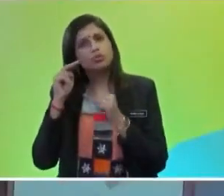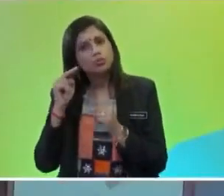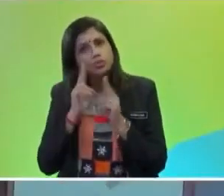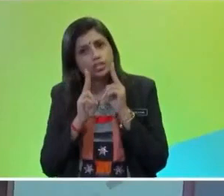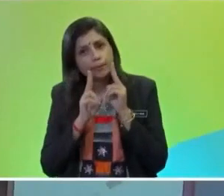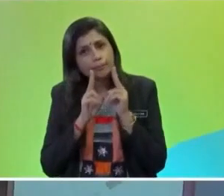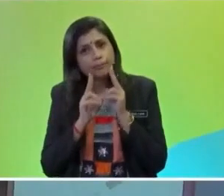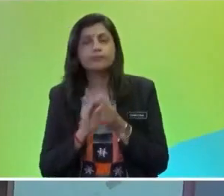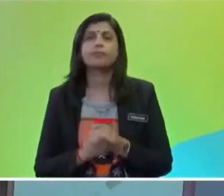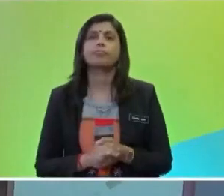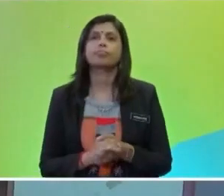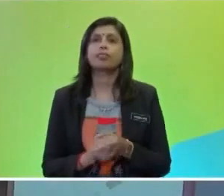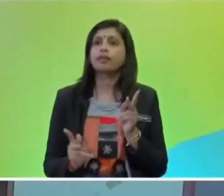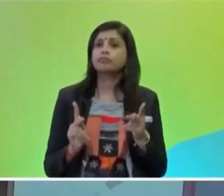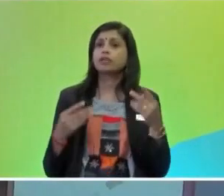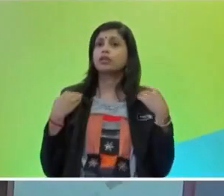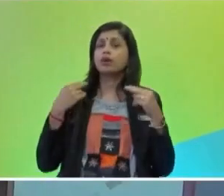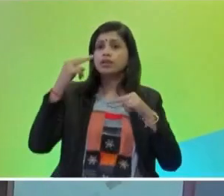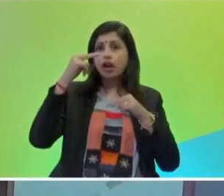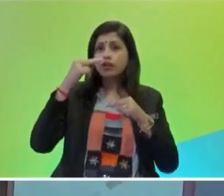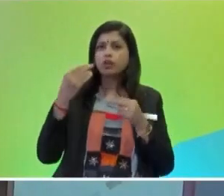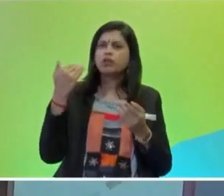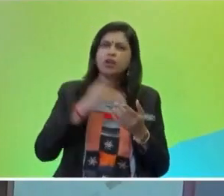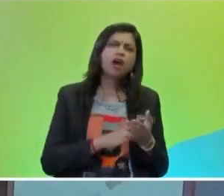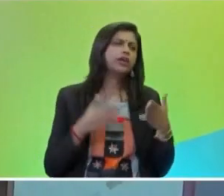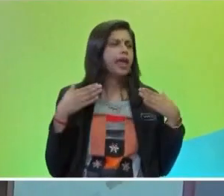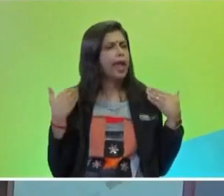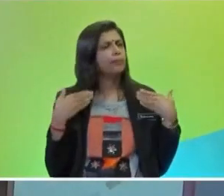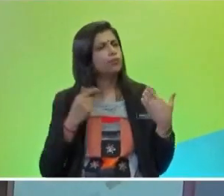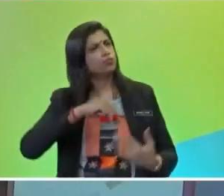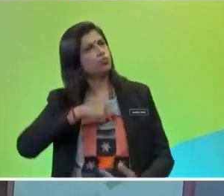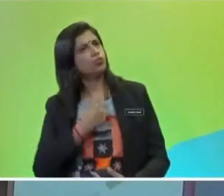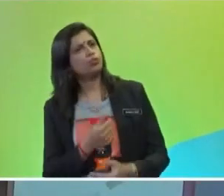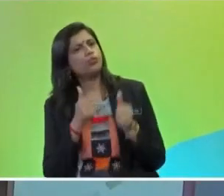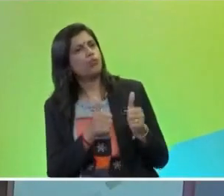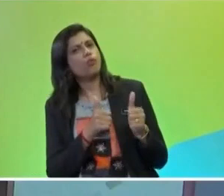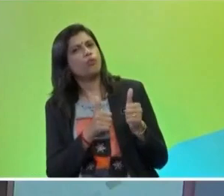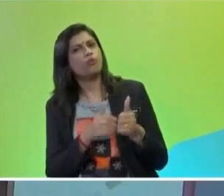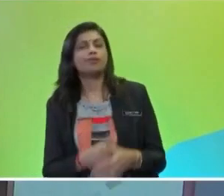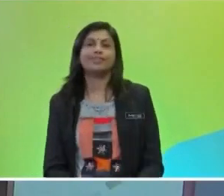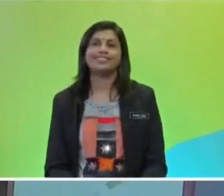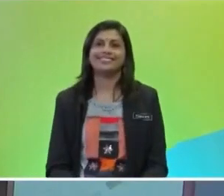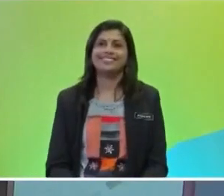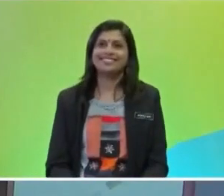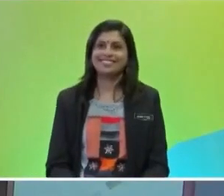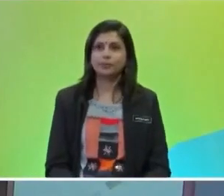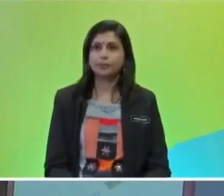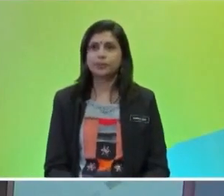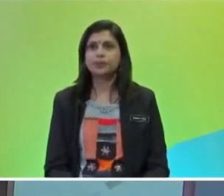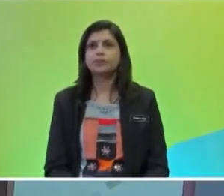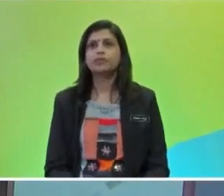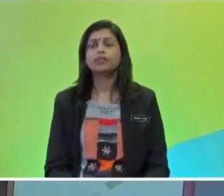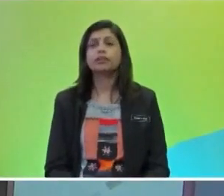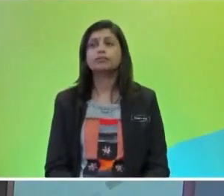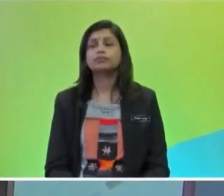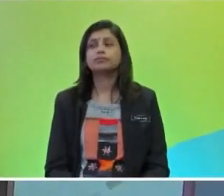macam macam sebegini, so dia akan rasa lebih gembira. Saya rasa masa saya buat pun rasa seronok sebab saya